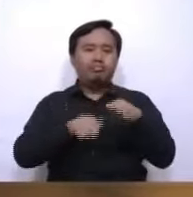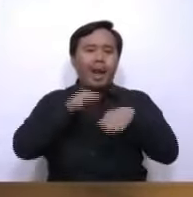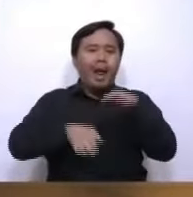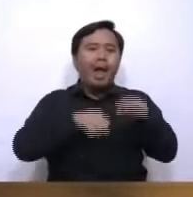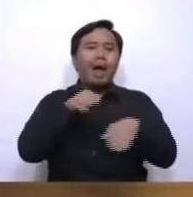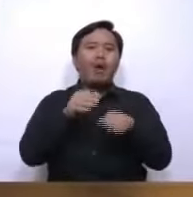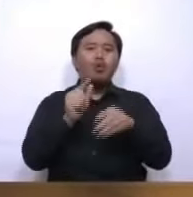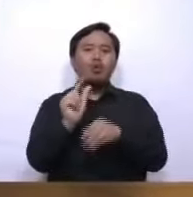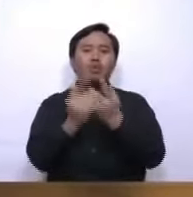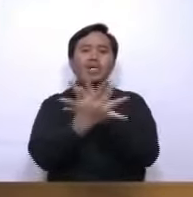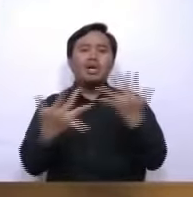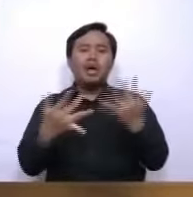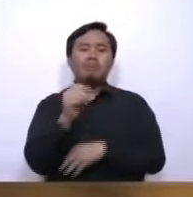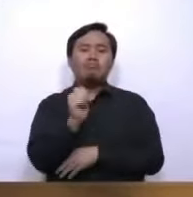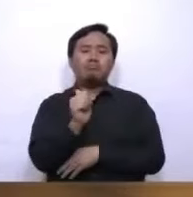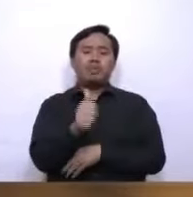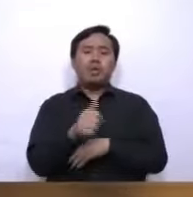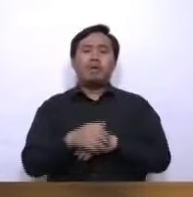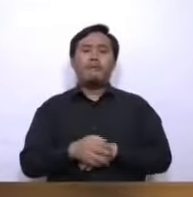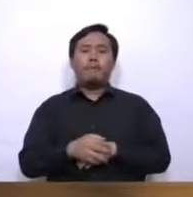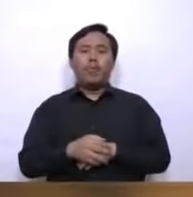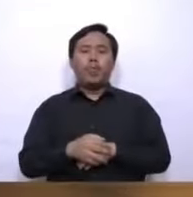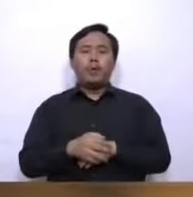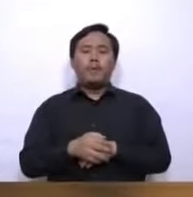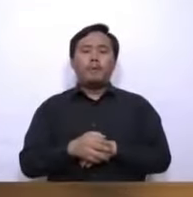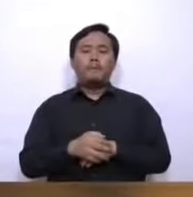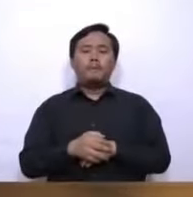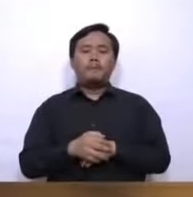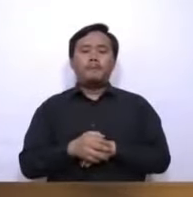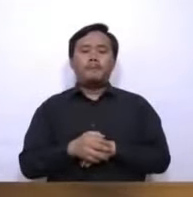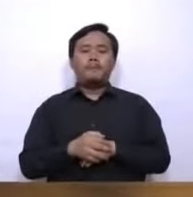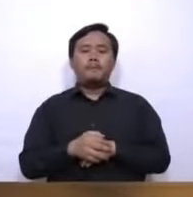dengan masyarakat. Bapak sekalian yang selalu mengangkat-mengangkat,